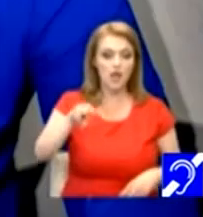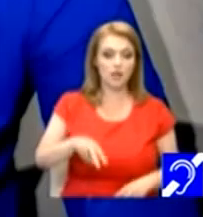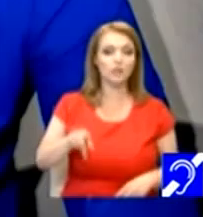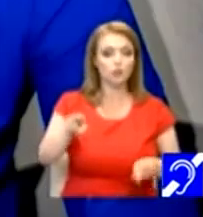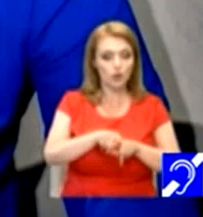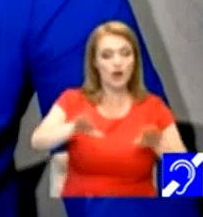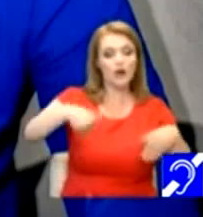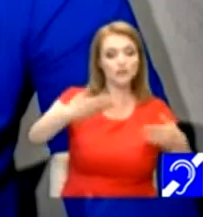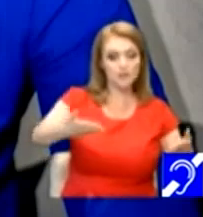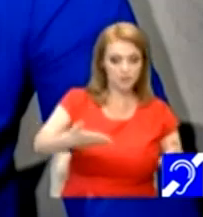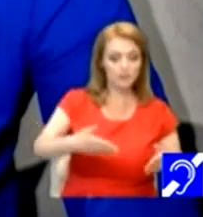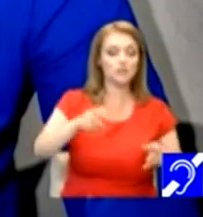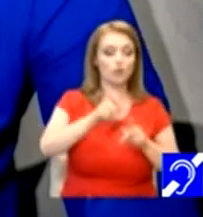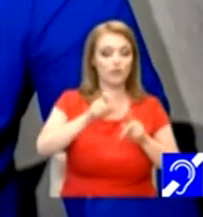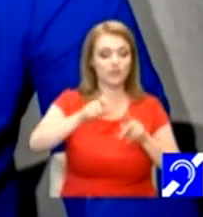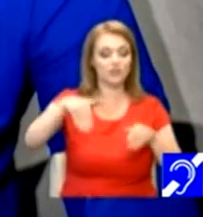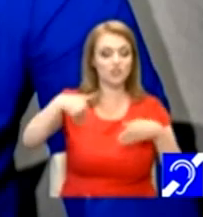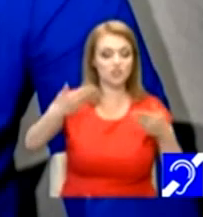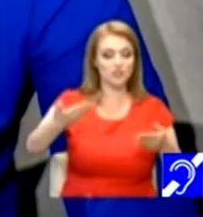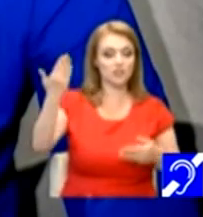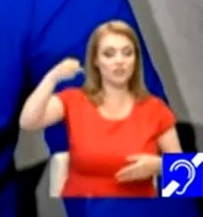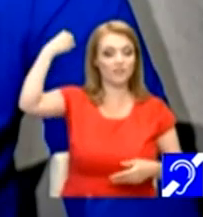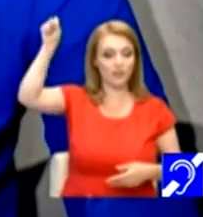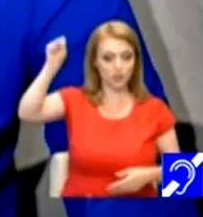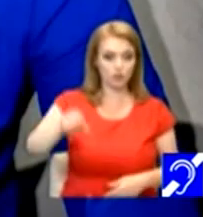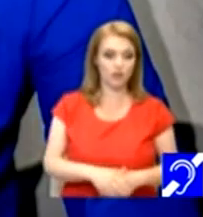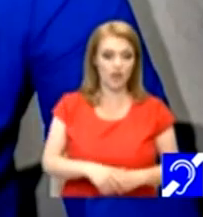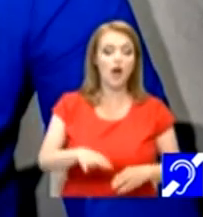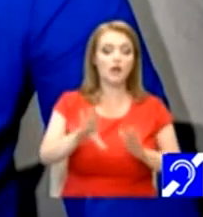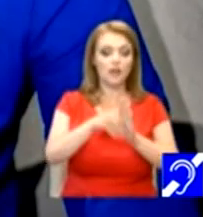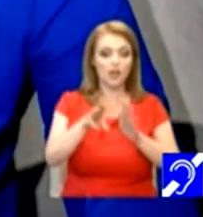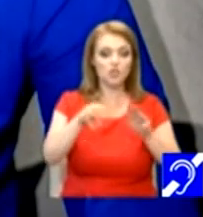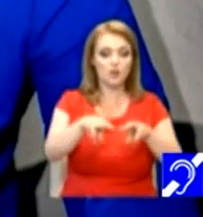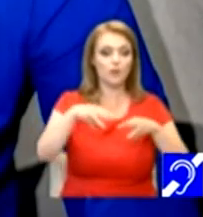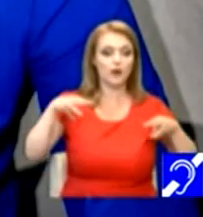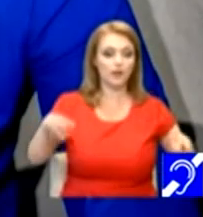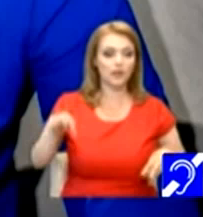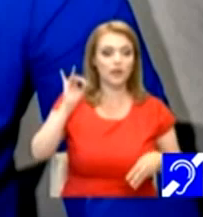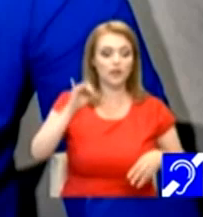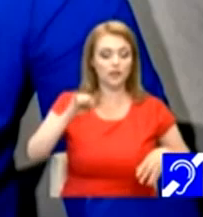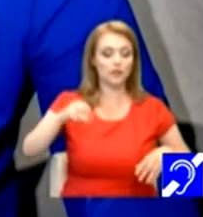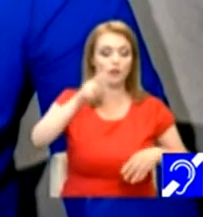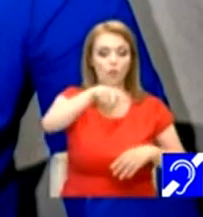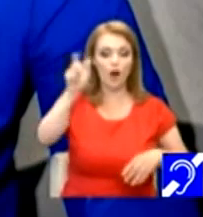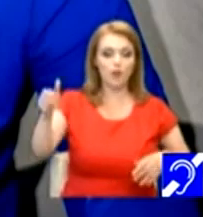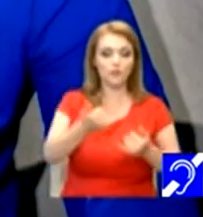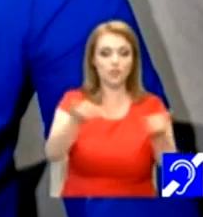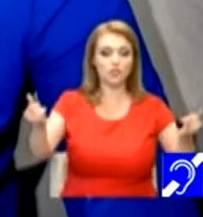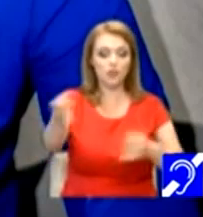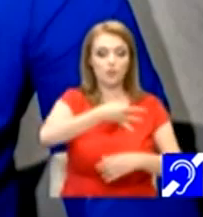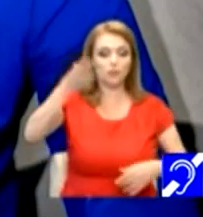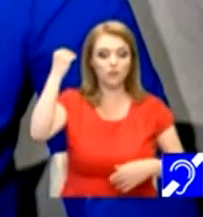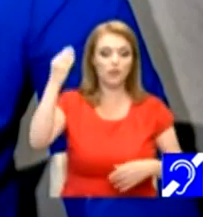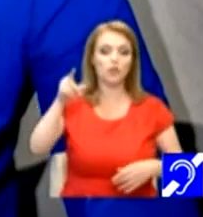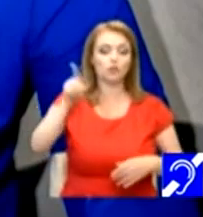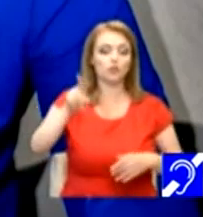a transmis felicitări Maiei Sandu pentru victoria PAS la alegerile parlamentare anticipate și poporului din Republica Moldova pentru